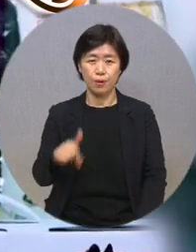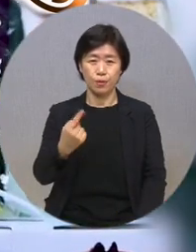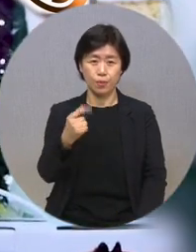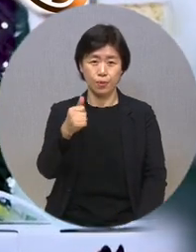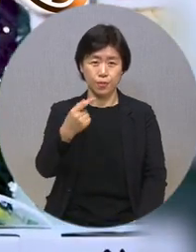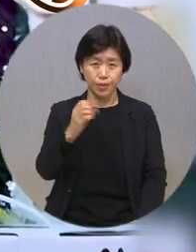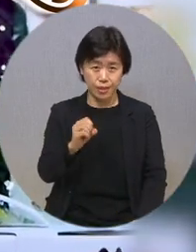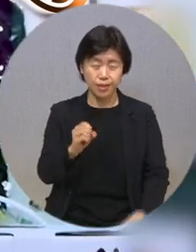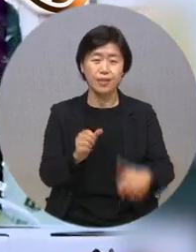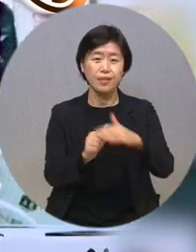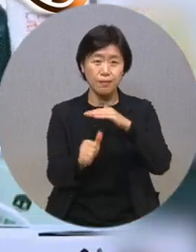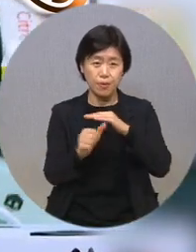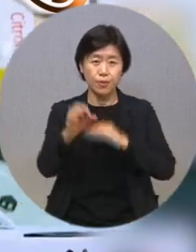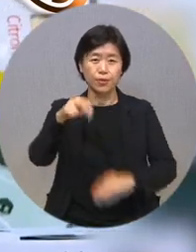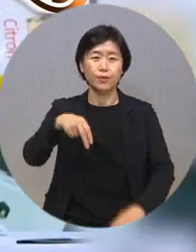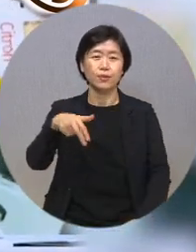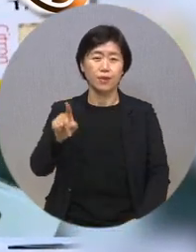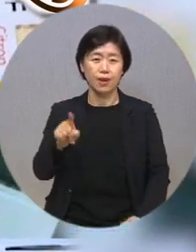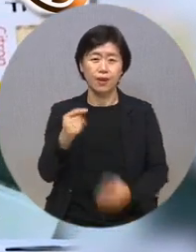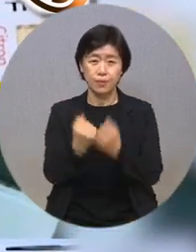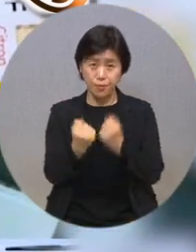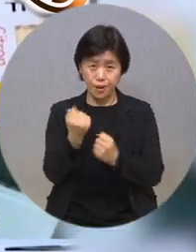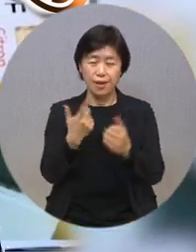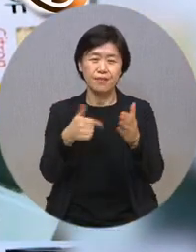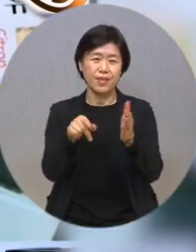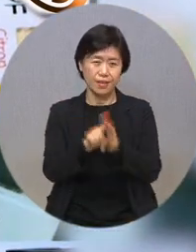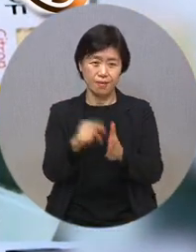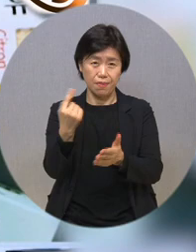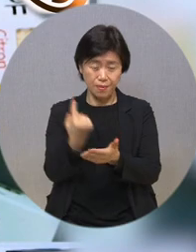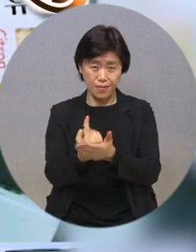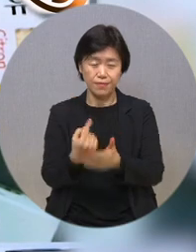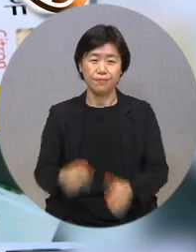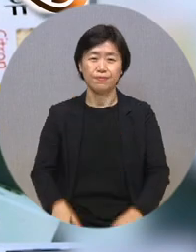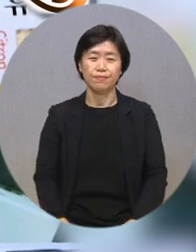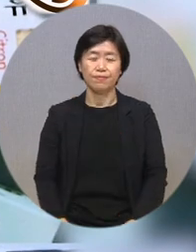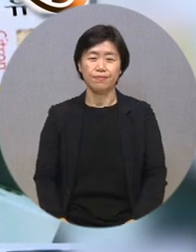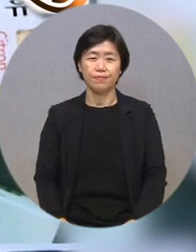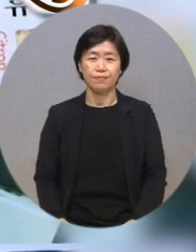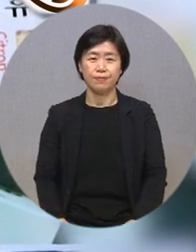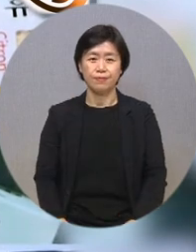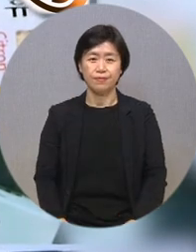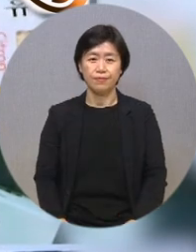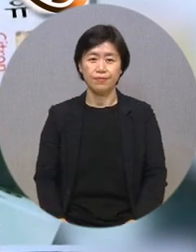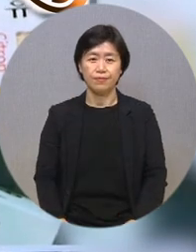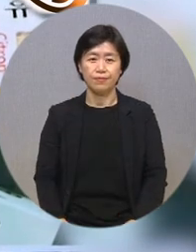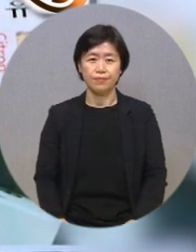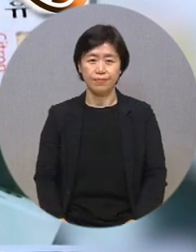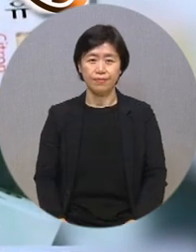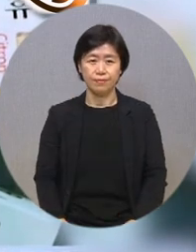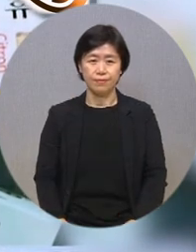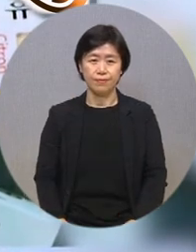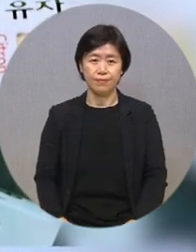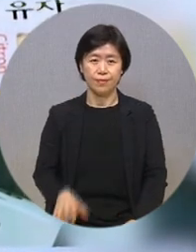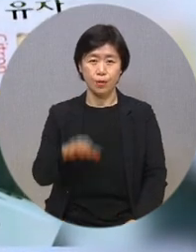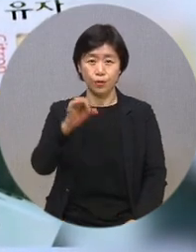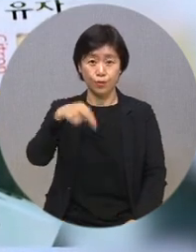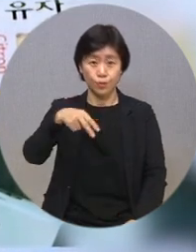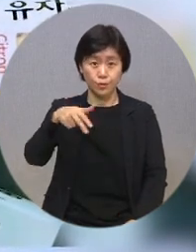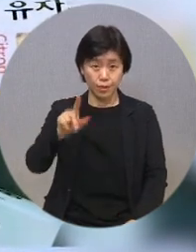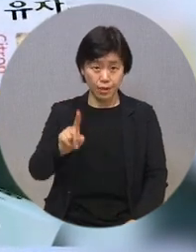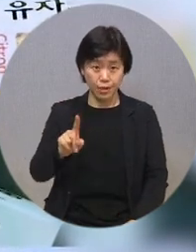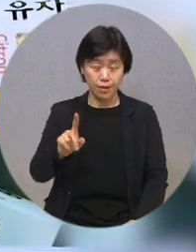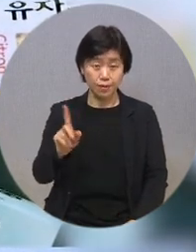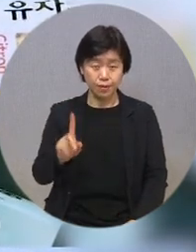대표 특산물 유자를 소개하기 위해서 나온 두원농협의 마스코트 임혜진입니다. 고흥 유자는